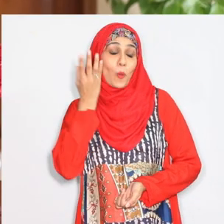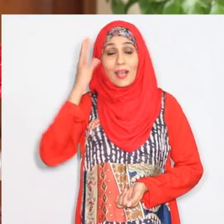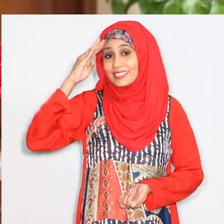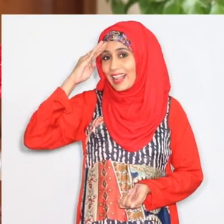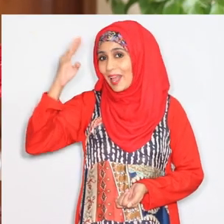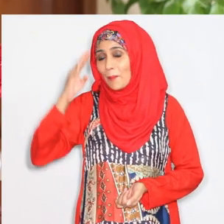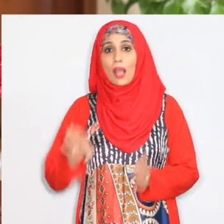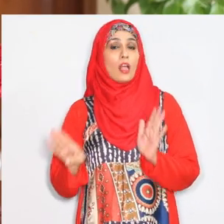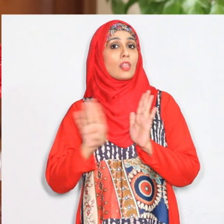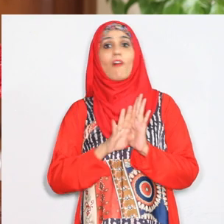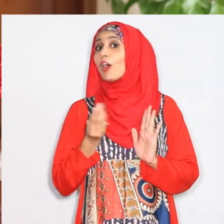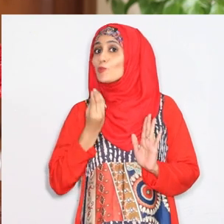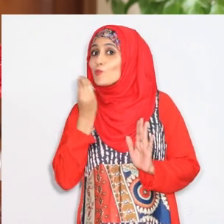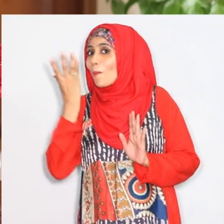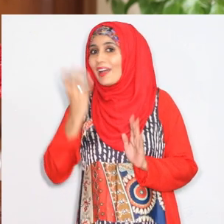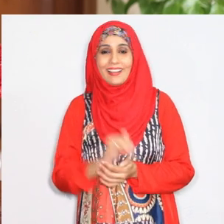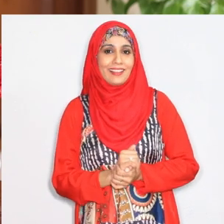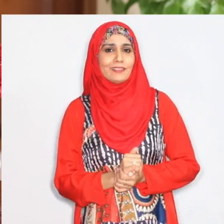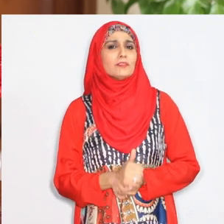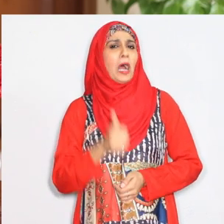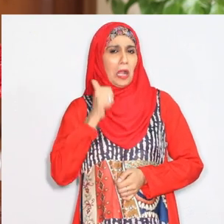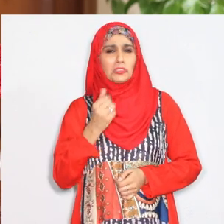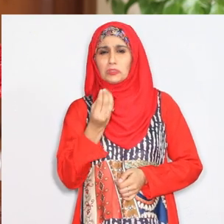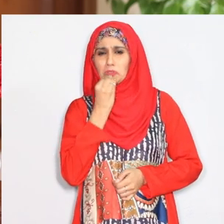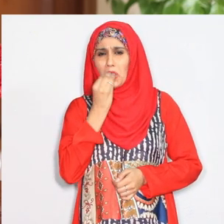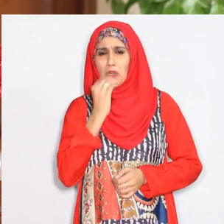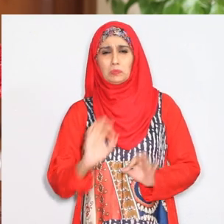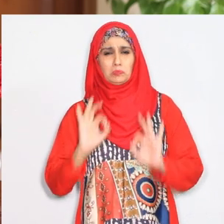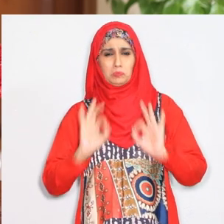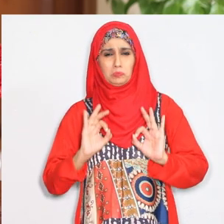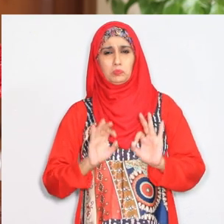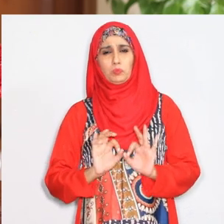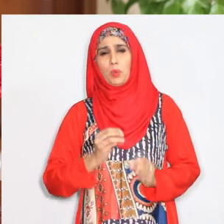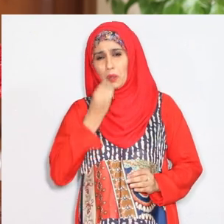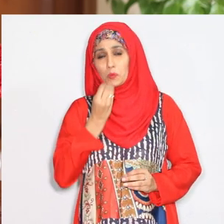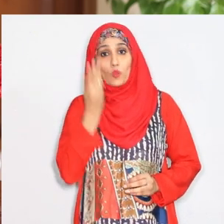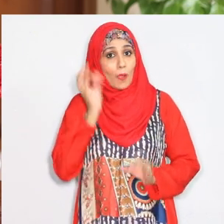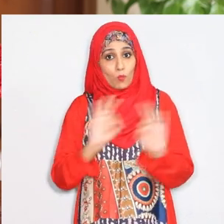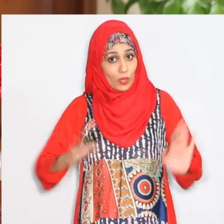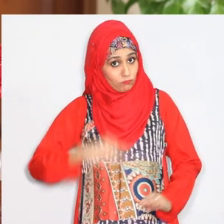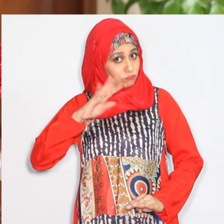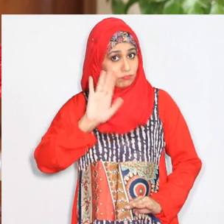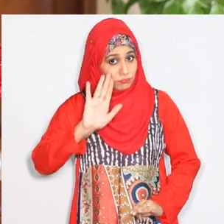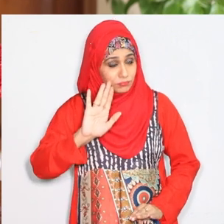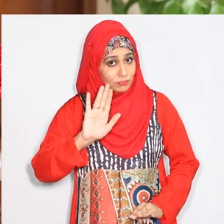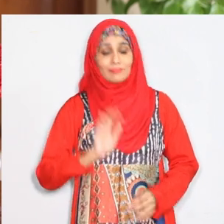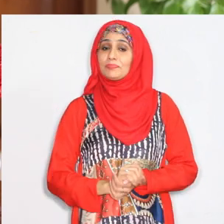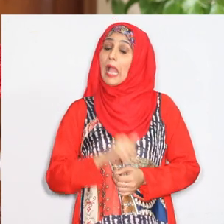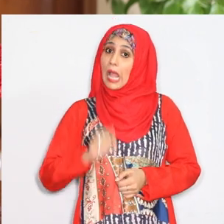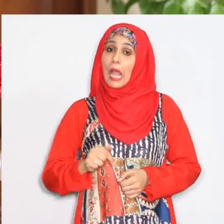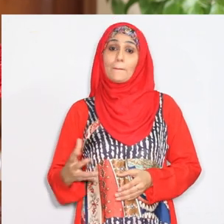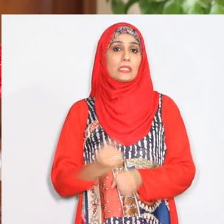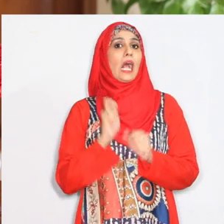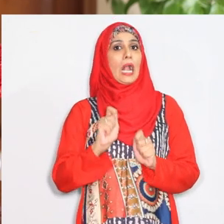सुबह बखैर, इतवार की सुबह है। अच्छा तगड़ा खूब सारा नाश्ता हो गया, हो गया ना? बस